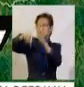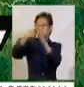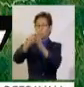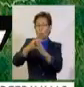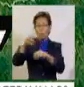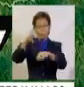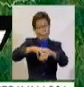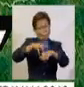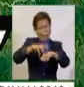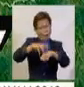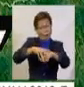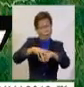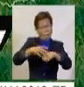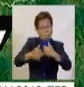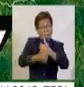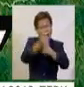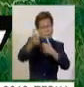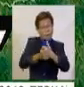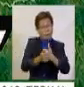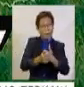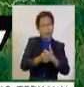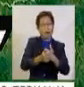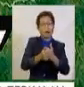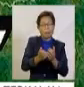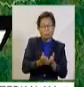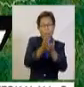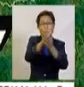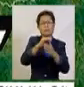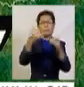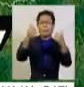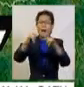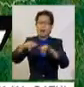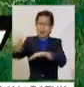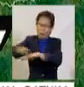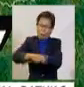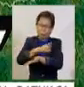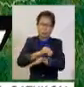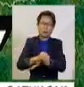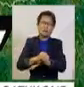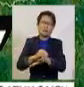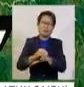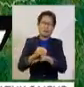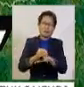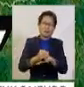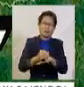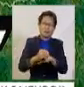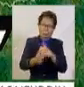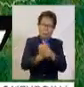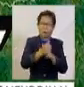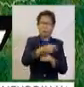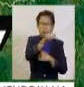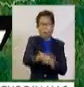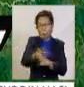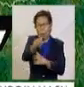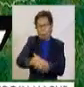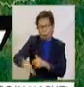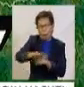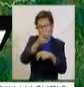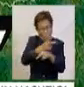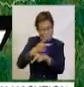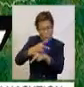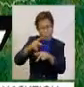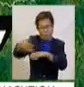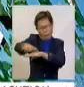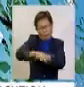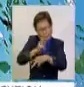semua aktiviti bot-bot kecil, rekreasi laut dan juga sukan laut. Orang ramai diminta agar berwaspada dan berhati-hati di kawasan perairan